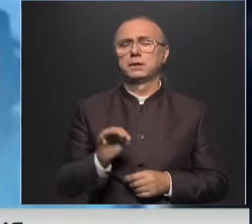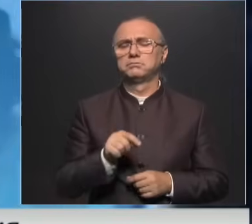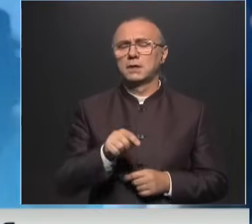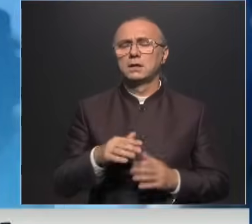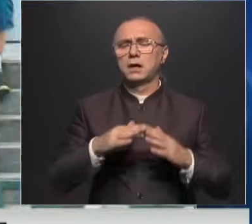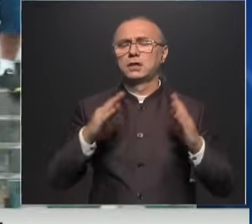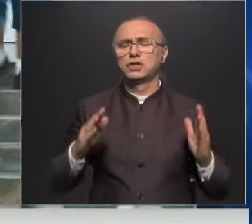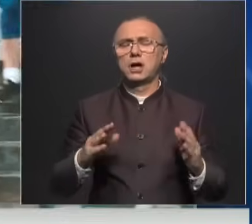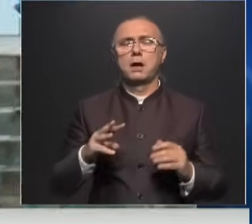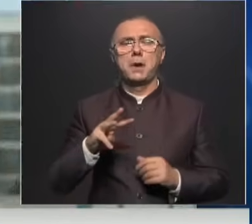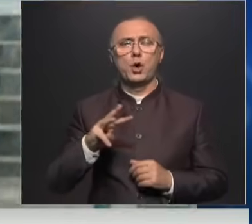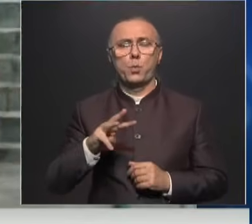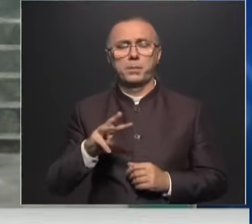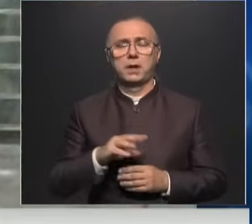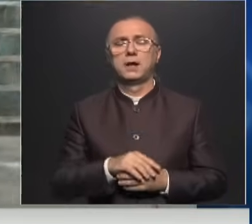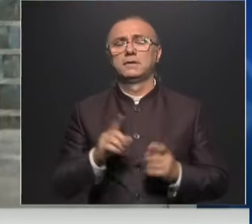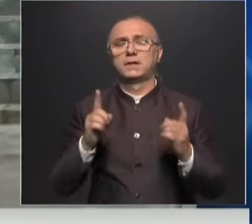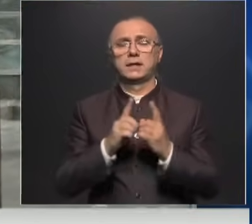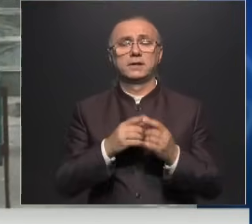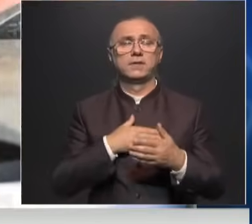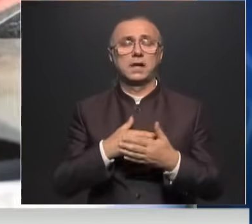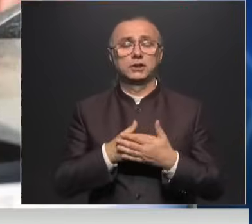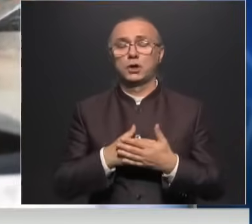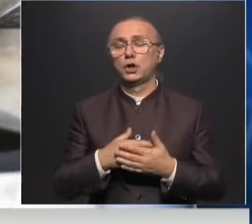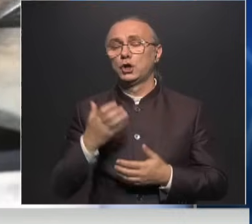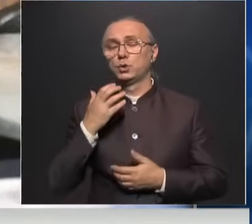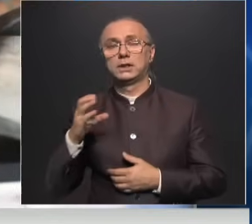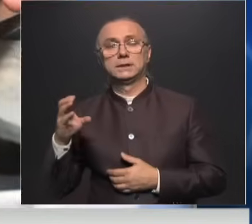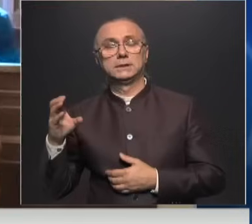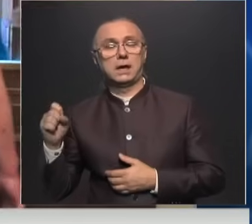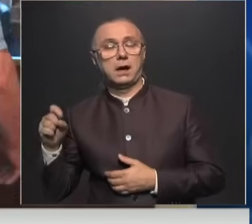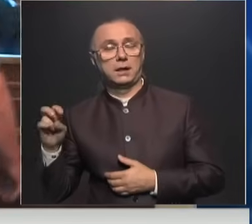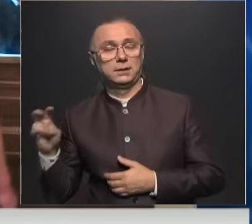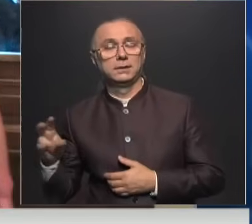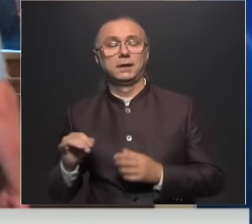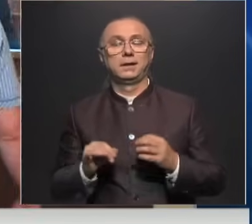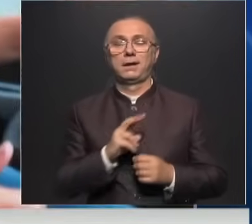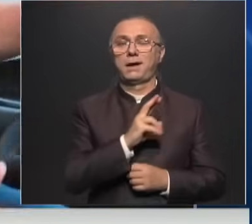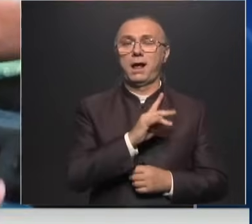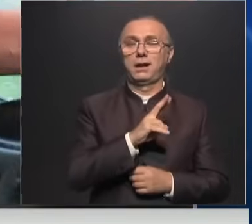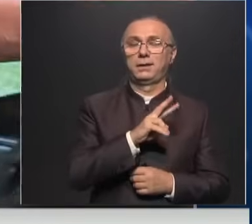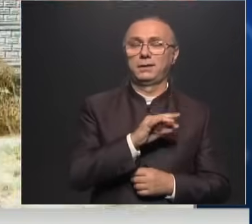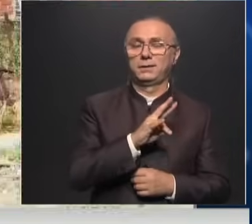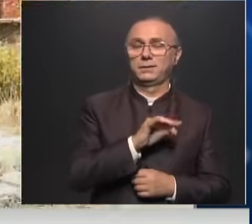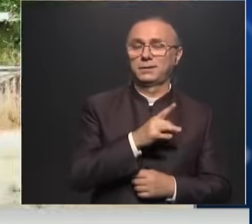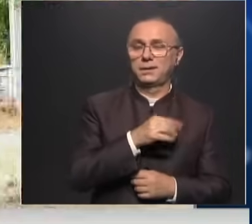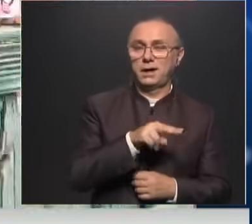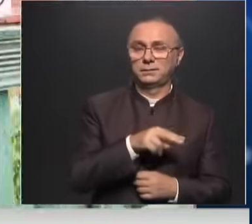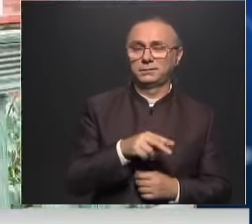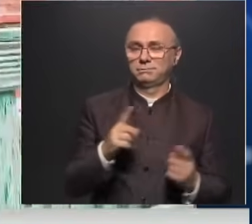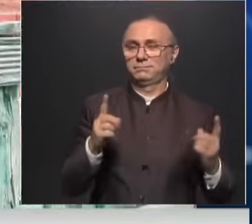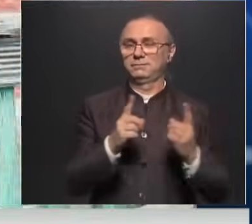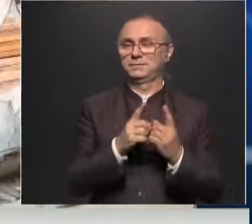Мариуполя встретились волонтеры из Южно-Сахалинска и Калининграда, с разных точек нашей необъятной страны. Их собирает Синодальный отдел